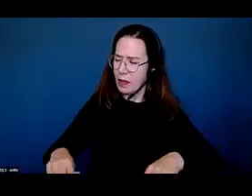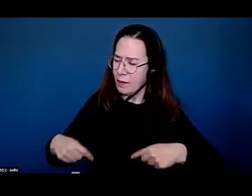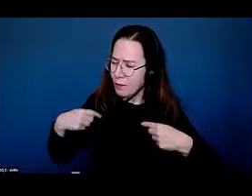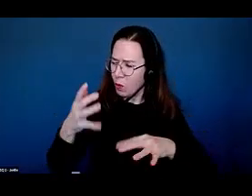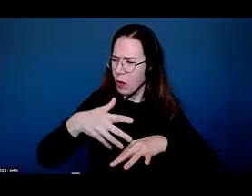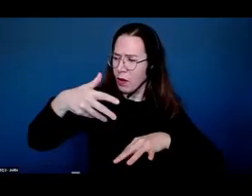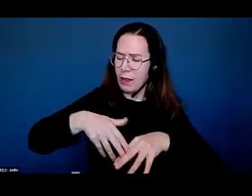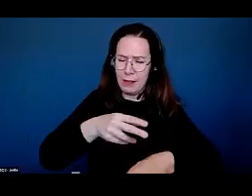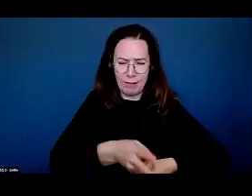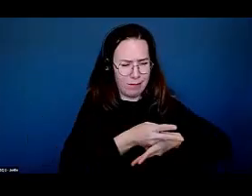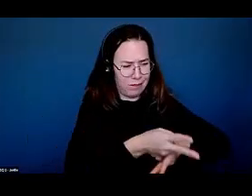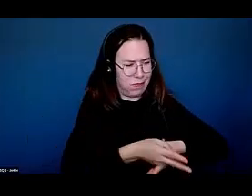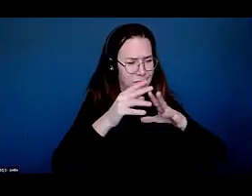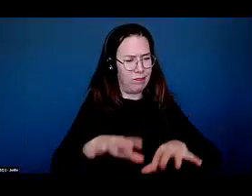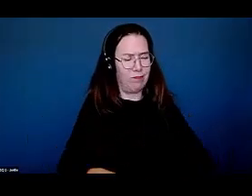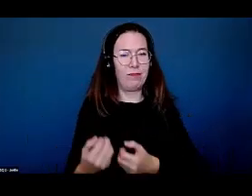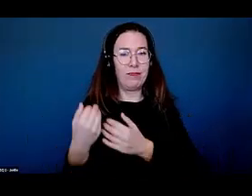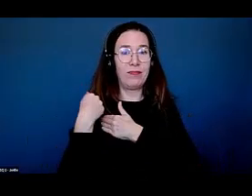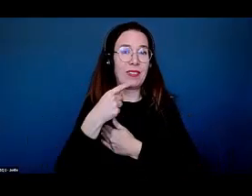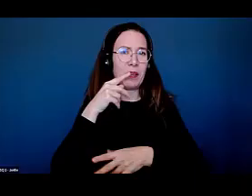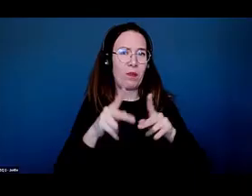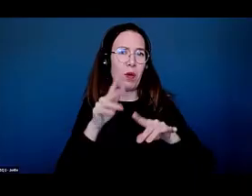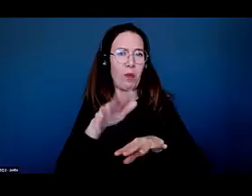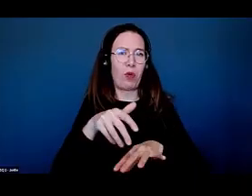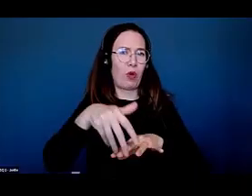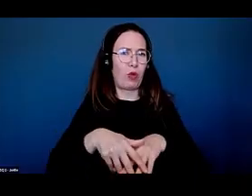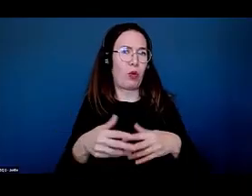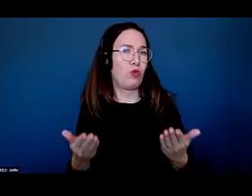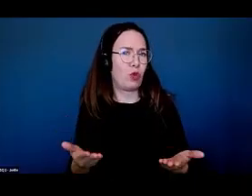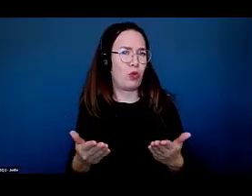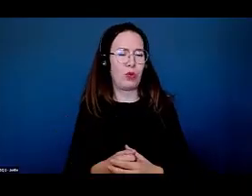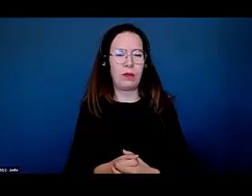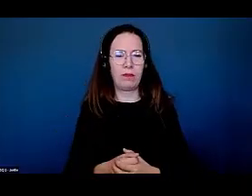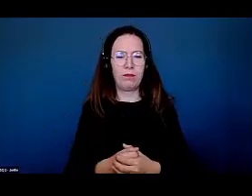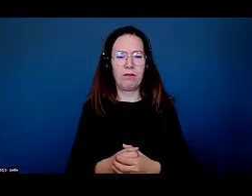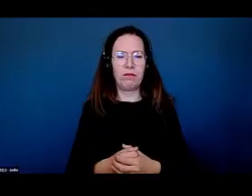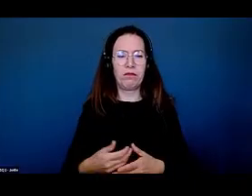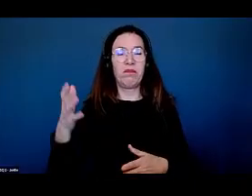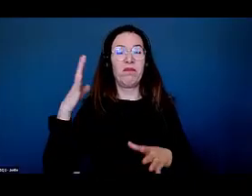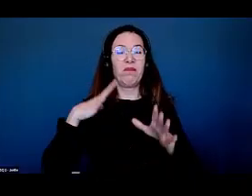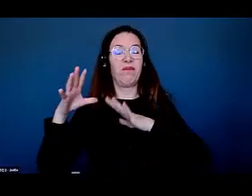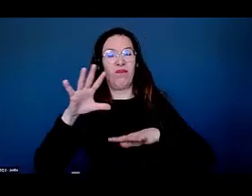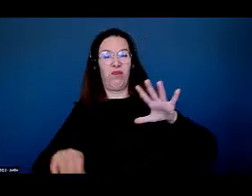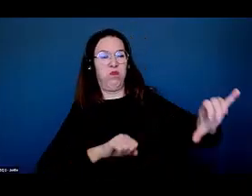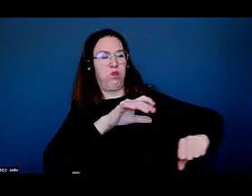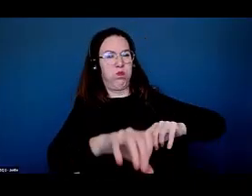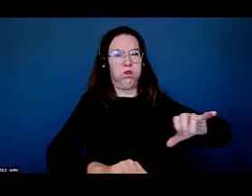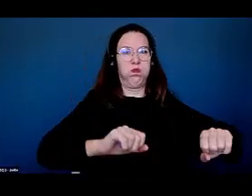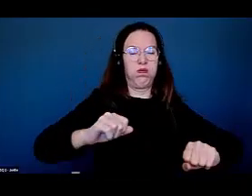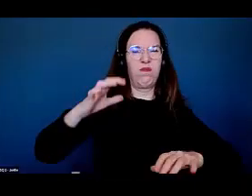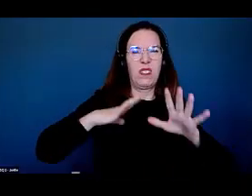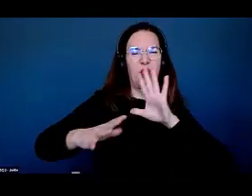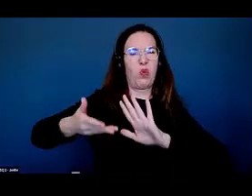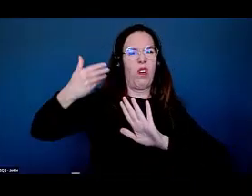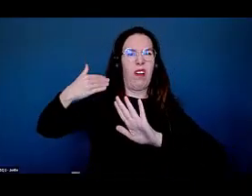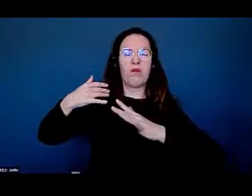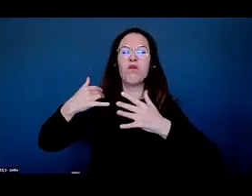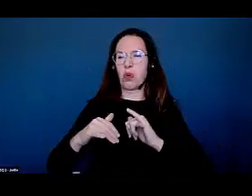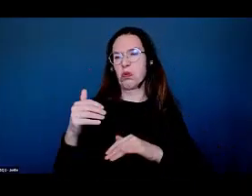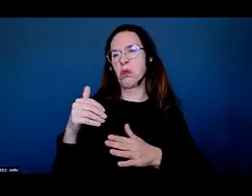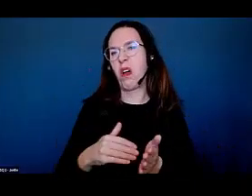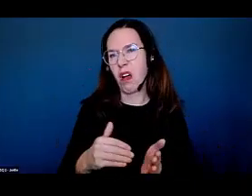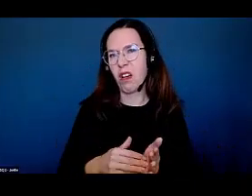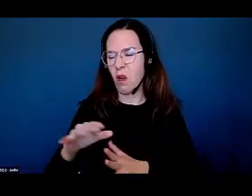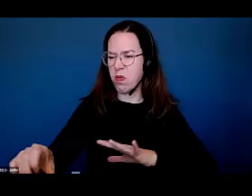cette terre et qui continuent d'être prises en charge par les peuples autochtones aujourd'hui. Le colonialisme de le peuplement n'est pas de l'histoire ancienne, il est